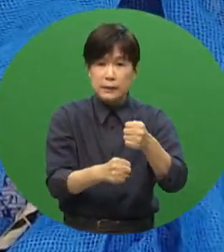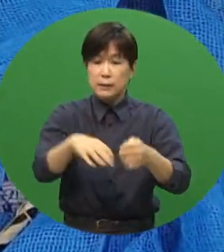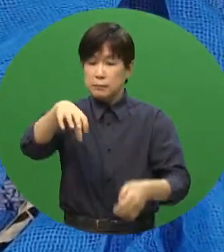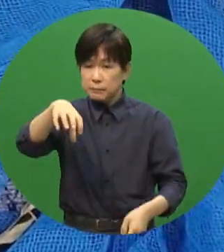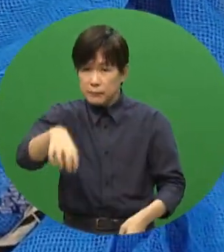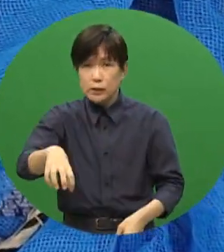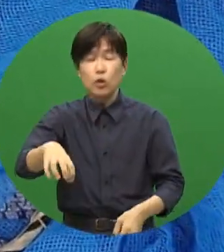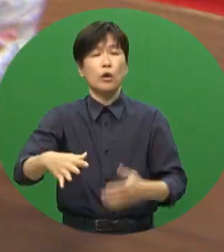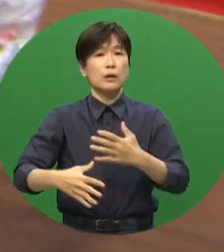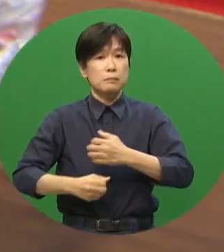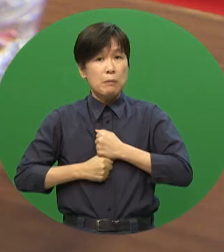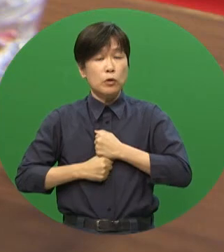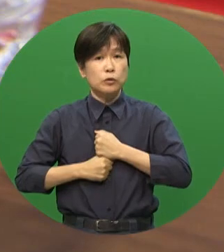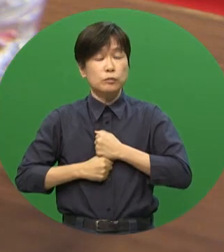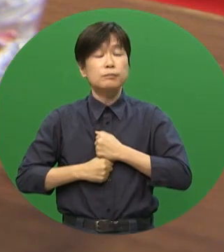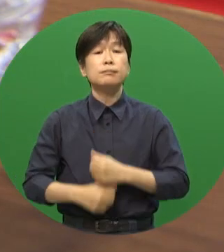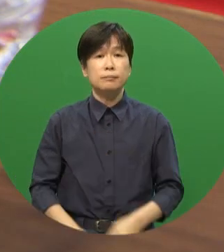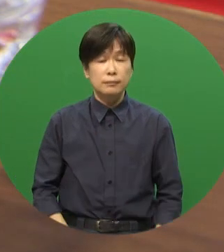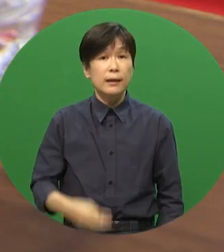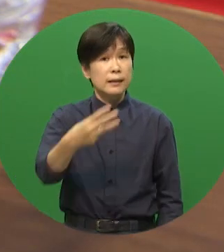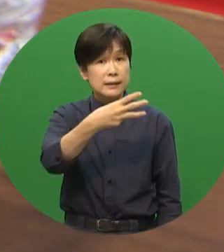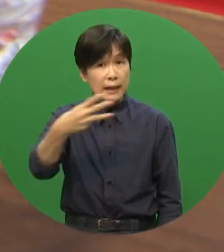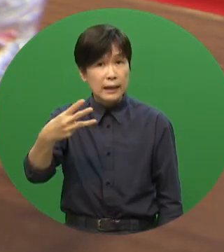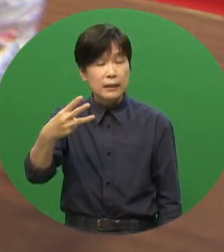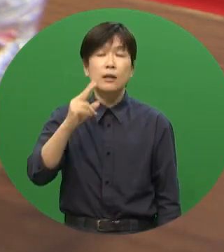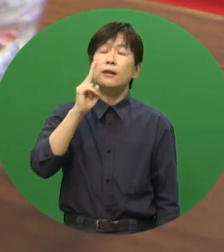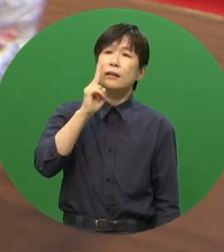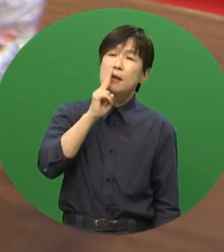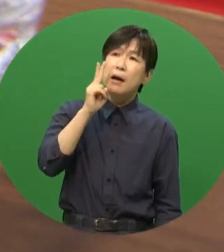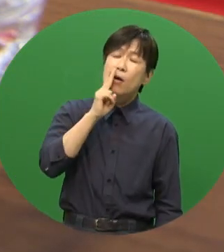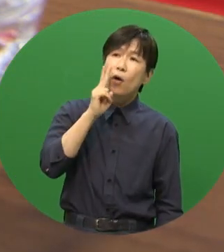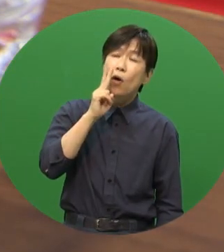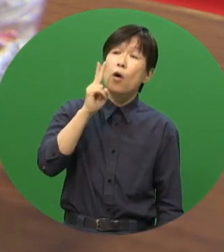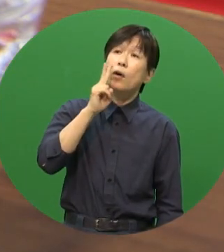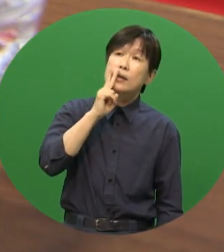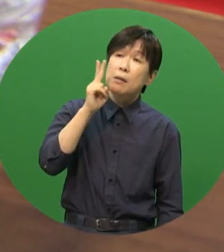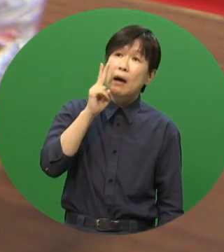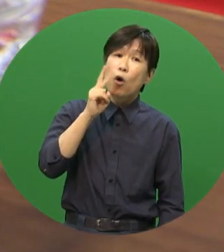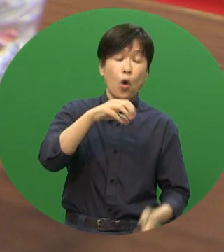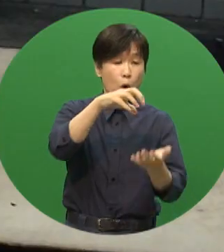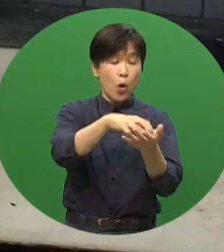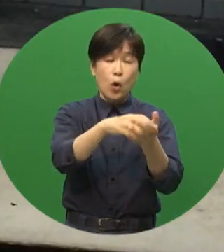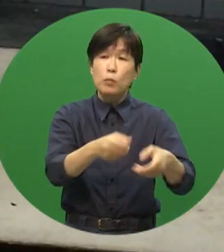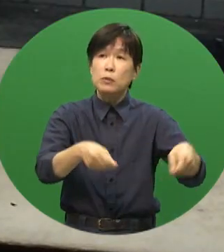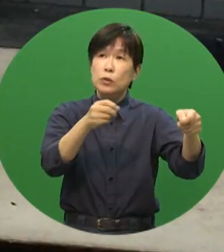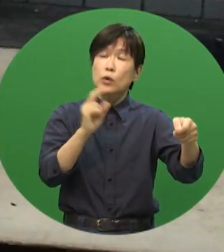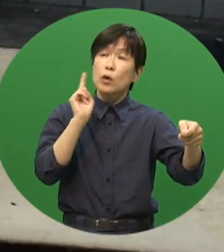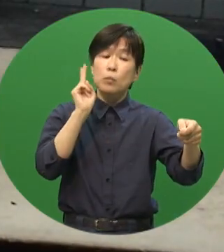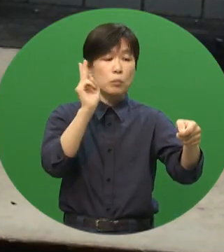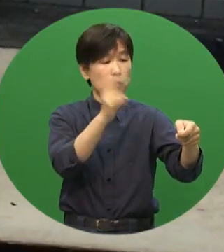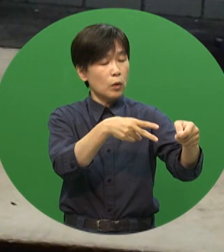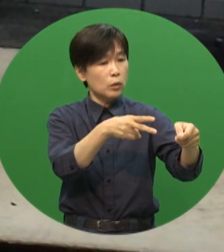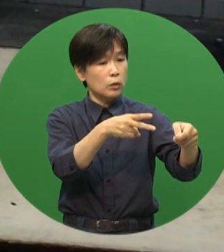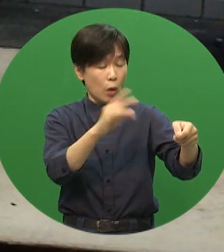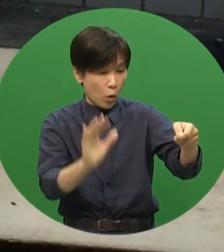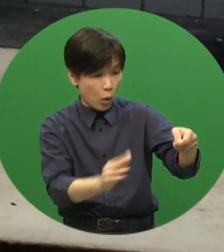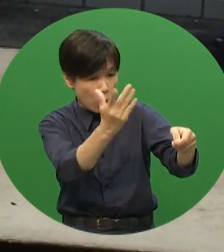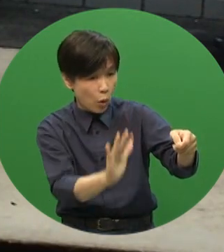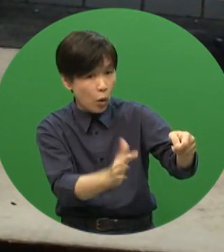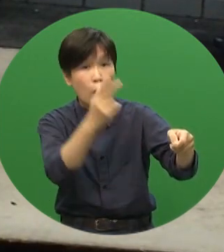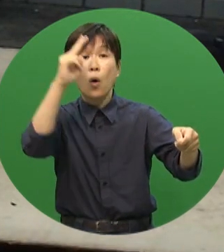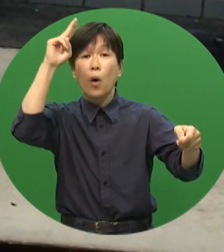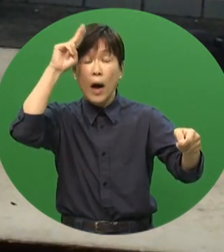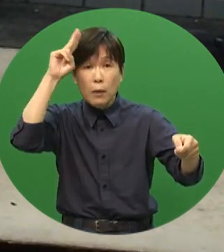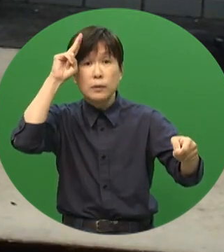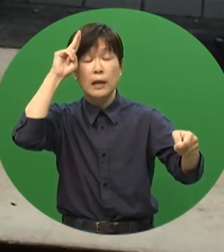すようにしましょう。 3位はタバコ。タバコの不始末に気をつけましょう。 吸い殻をそのままゴミ袋に